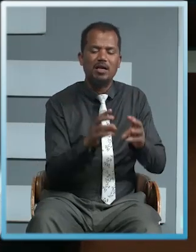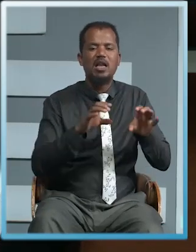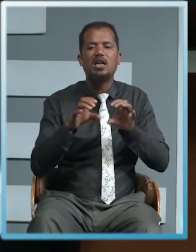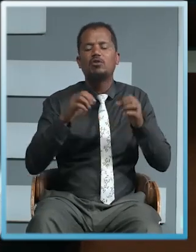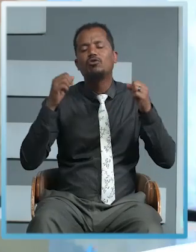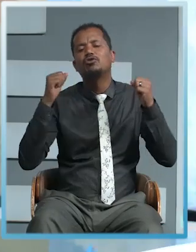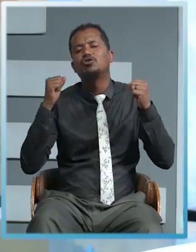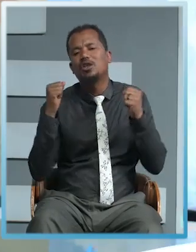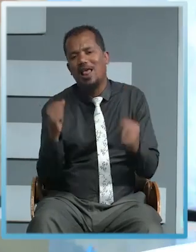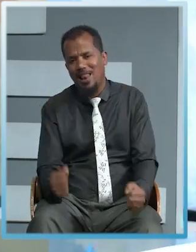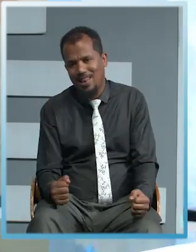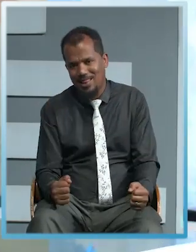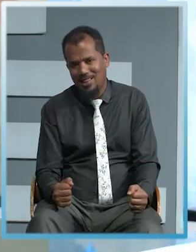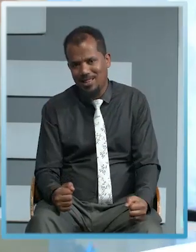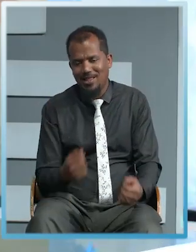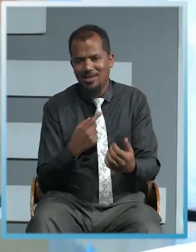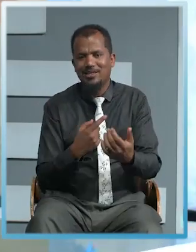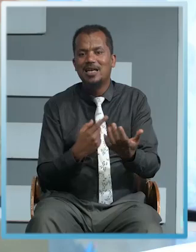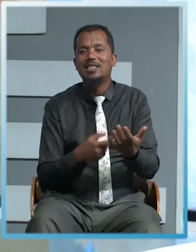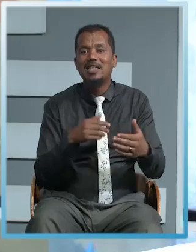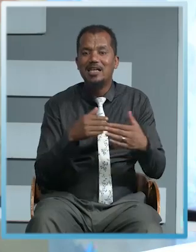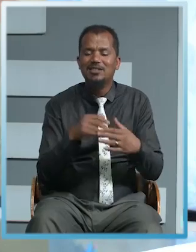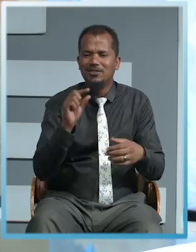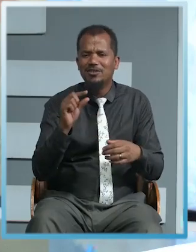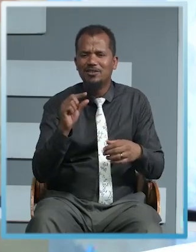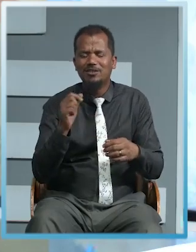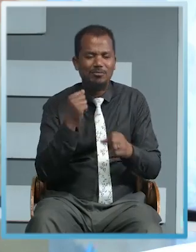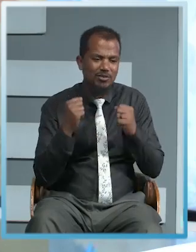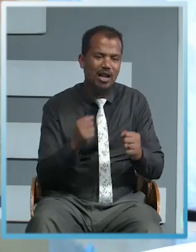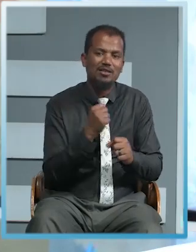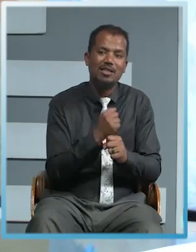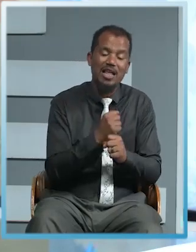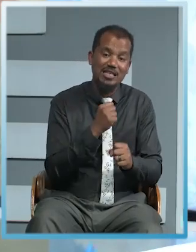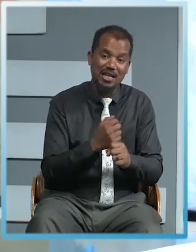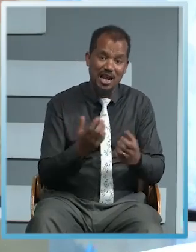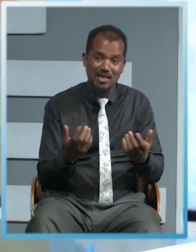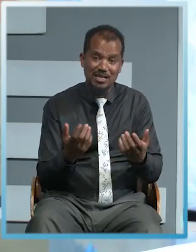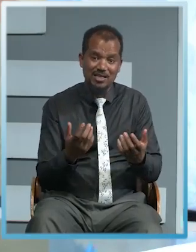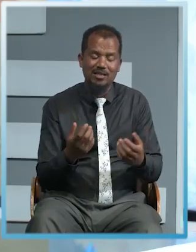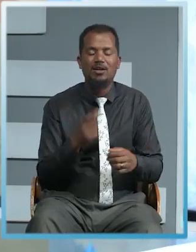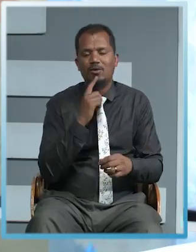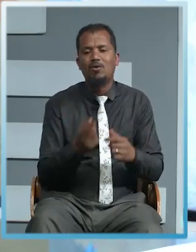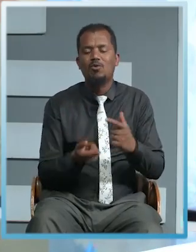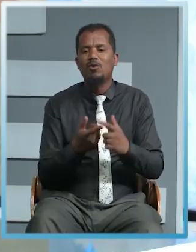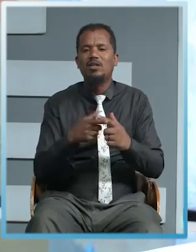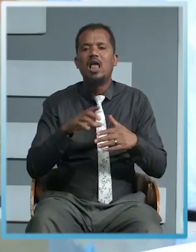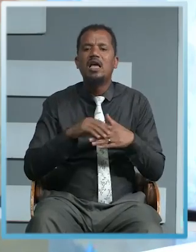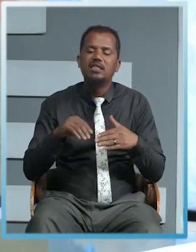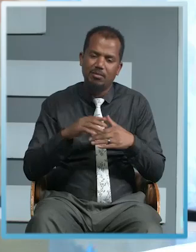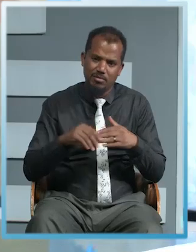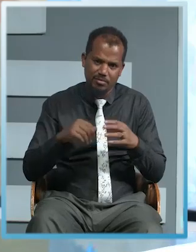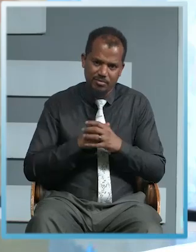آرگوی چلونال نسکت زدرس تننش یه منچلاتن سرای سران میله ولت تیج او گنزر